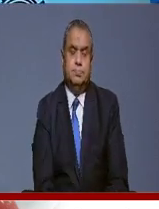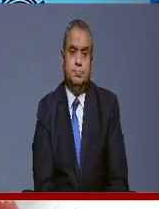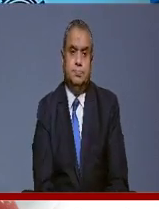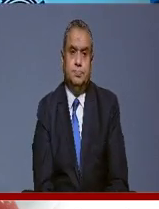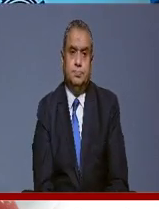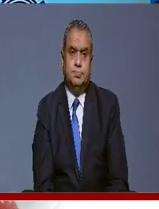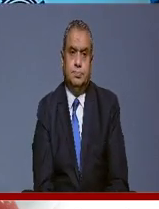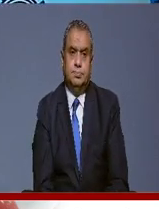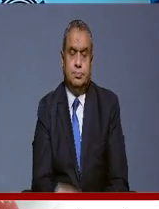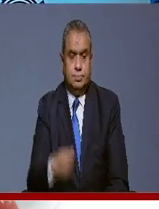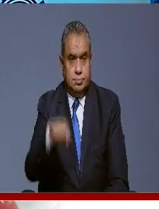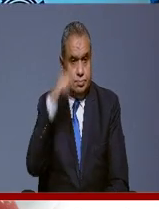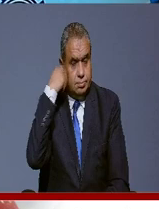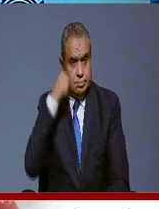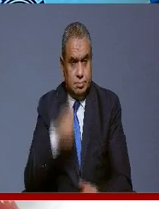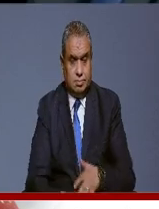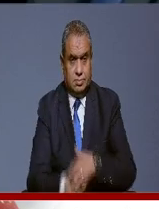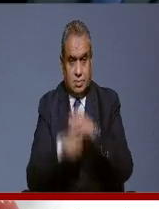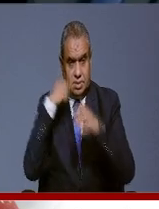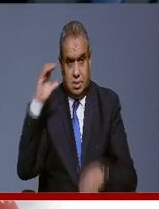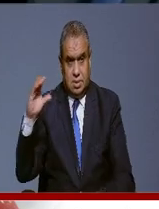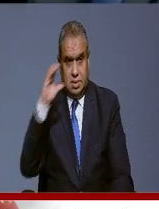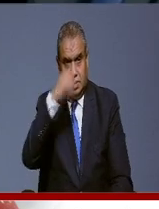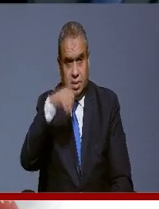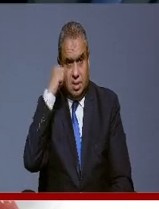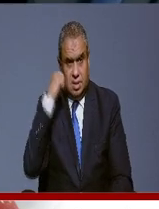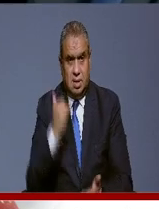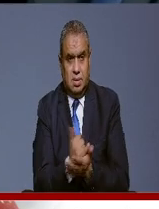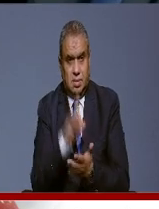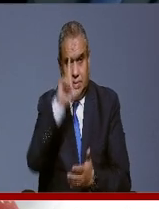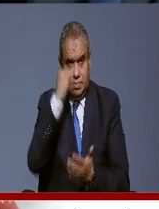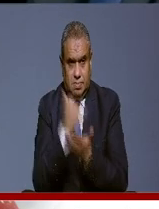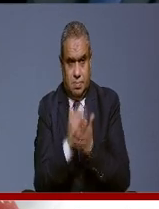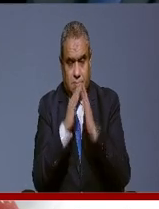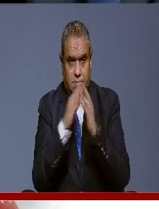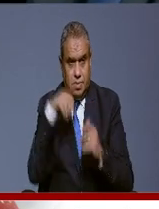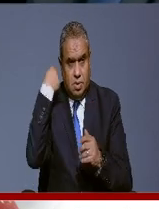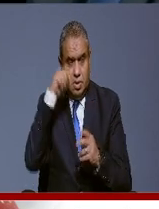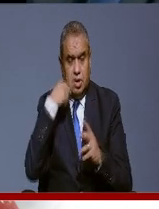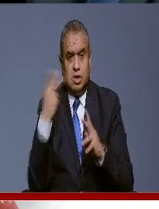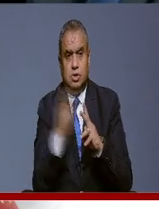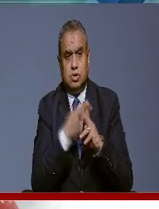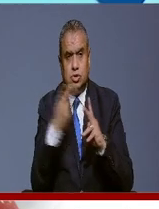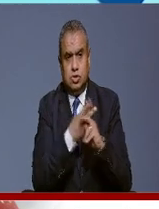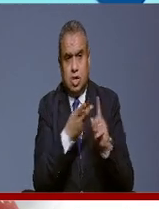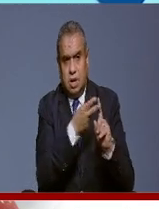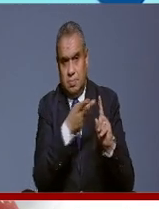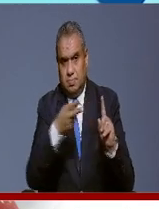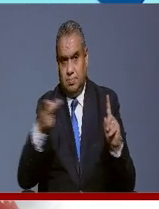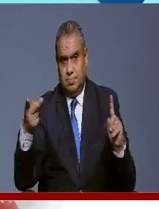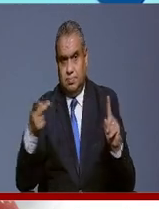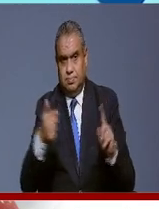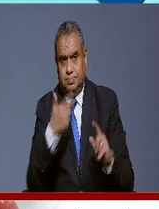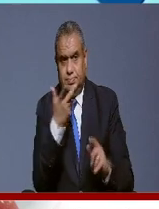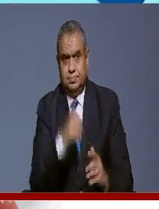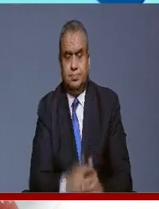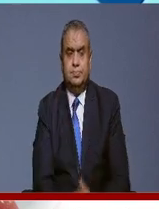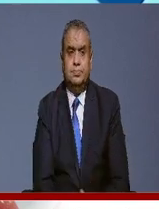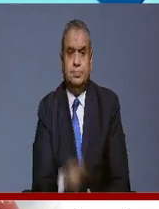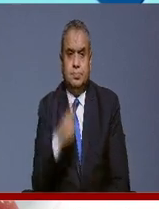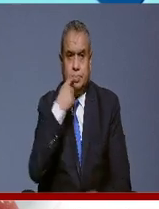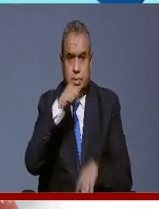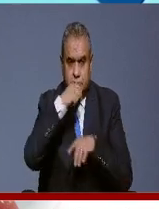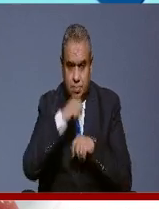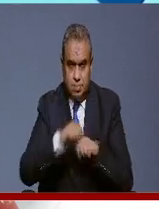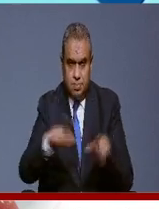فخامة السيد الرئيس عبد الفتاح السيسي رئيس الجمهورية، السادة ضيوف كرام، يعني أحب بس